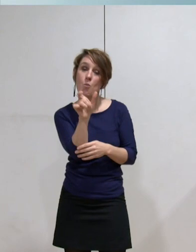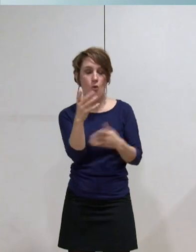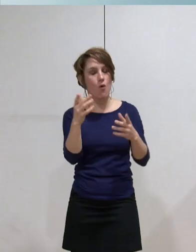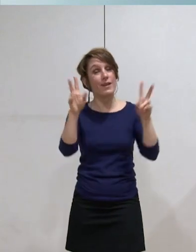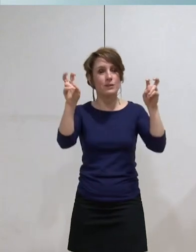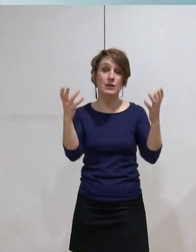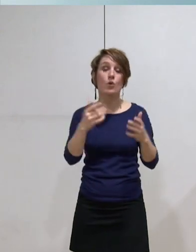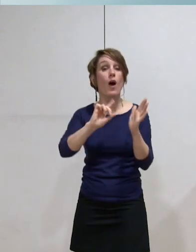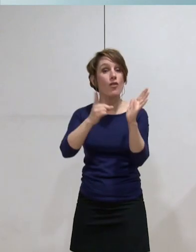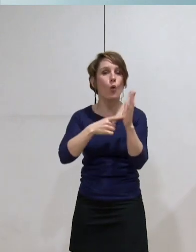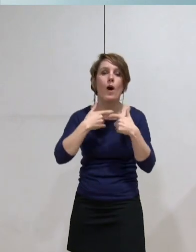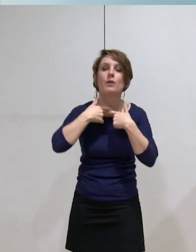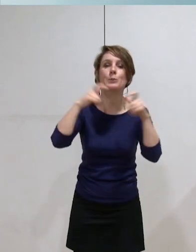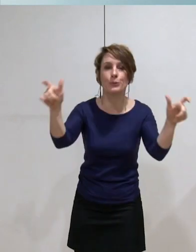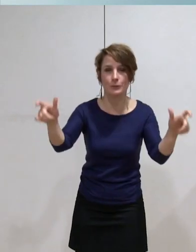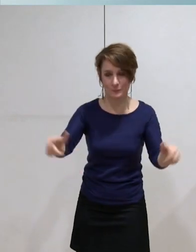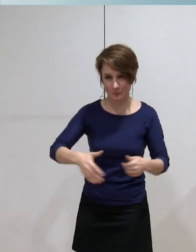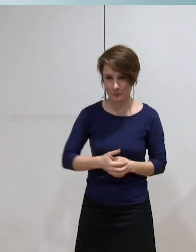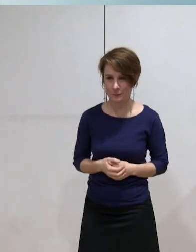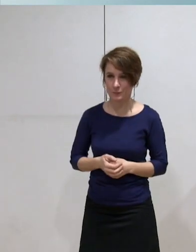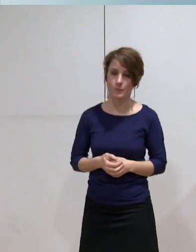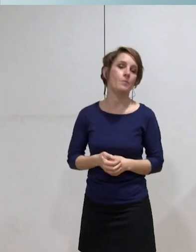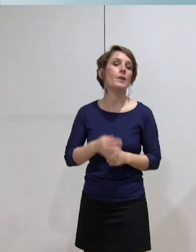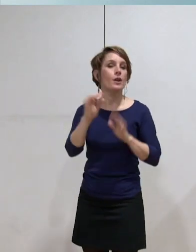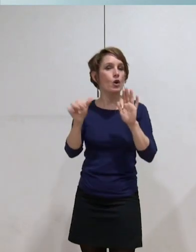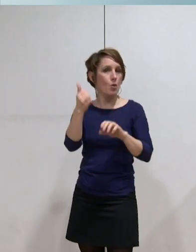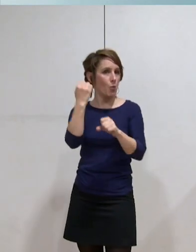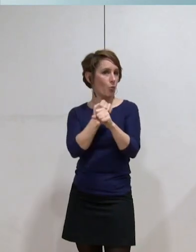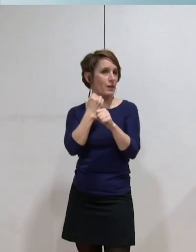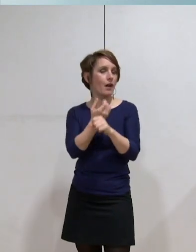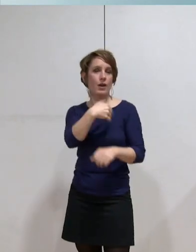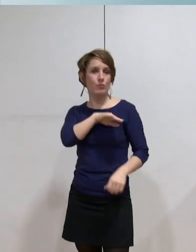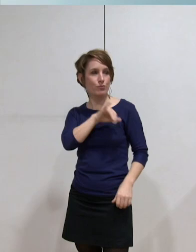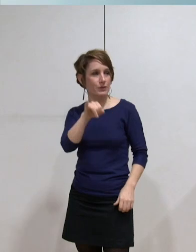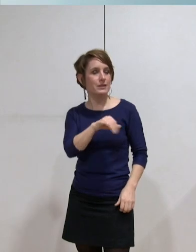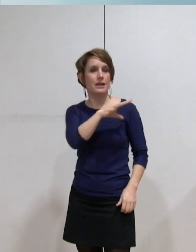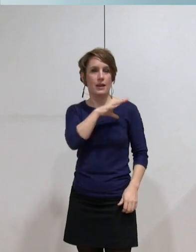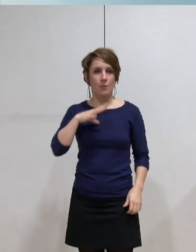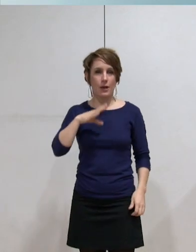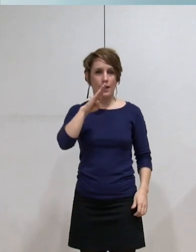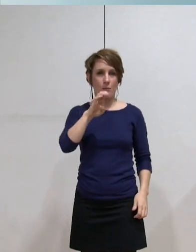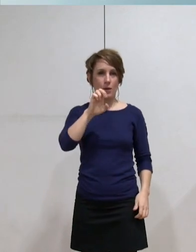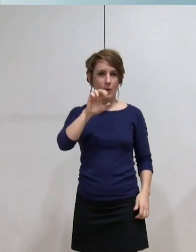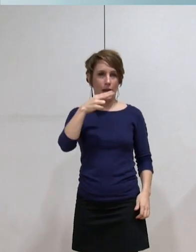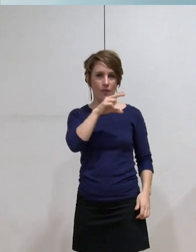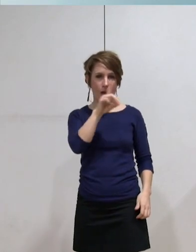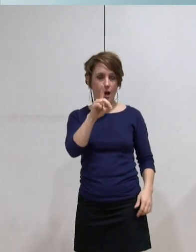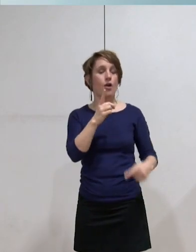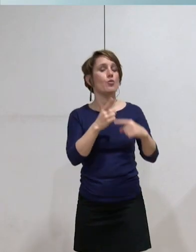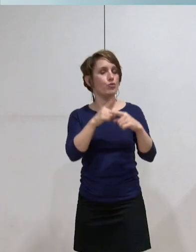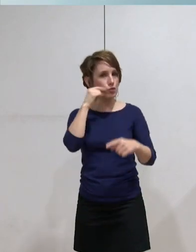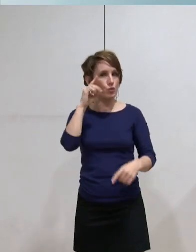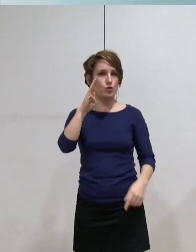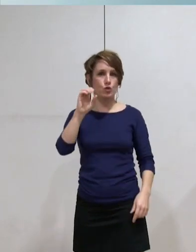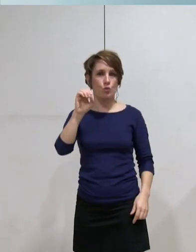droit le premier travail à réaliser il a été réalisé par Corine Bernard d'une part et par Sadoc bousayem d'autre part c'est